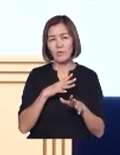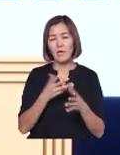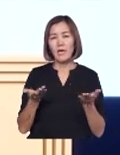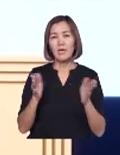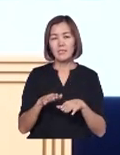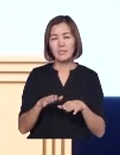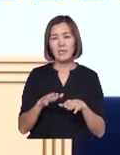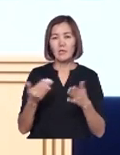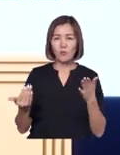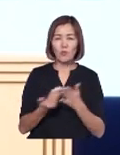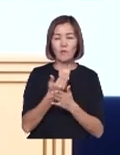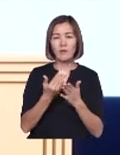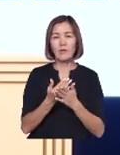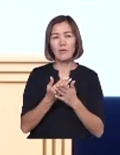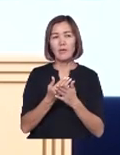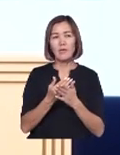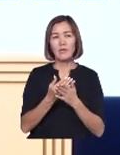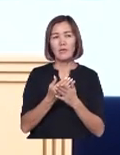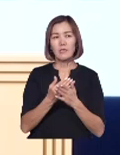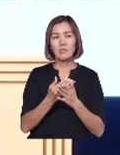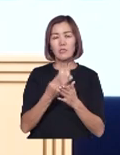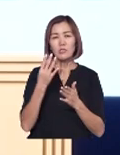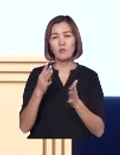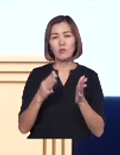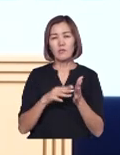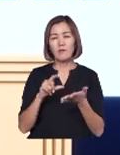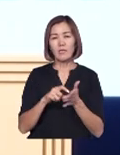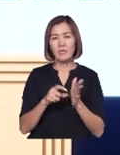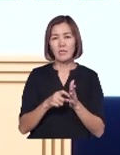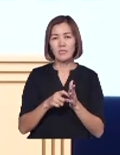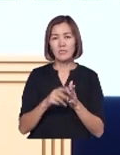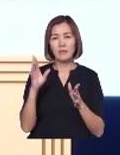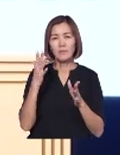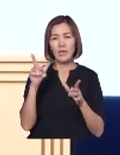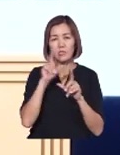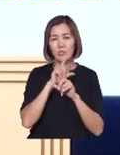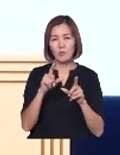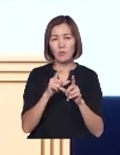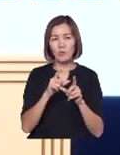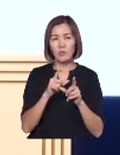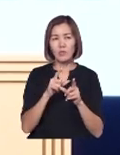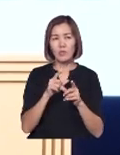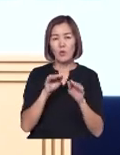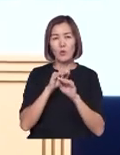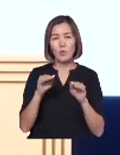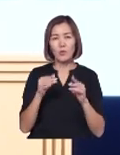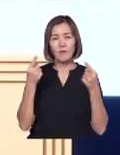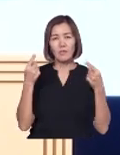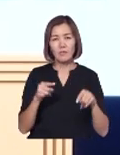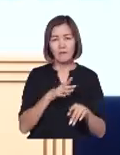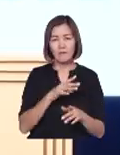прошли переаттестацию. Однако 4 и 9 классы из 5 школ не смогли достичь предельного уровня